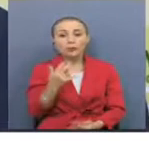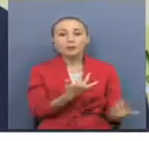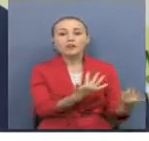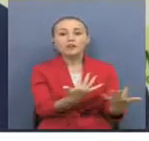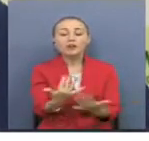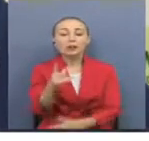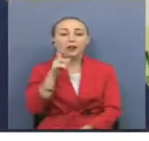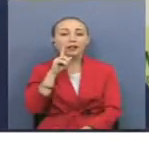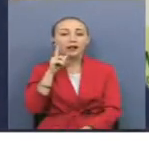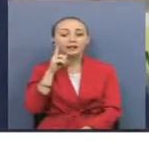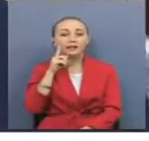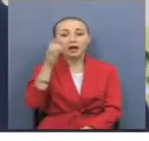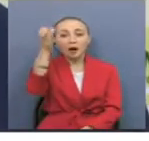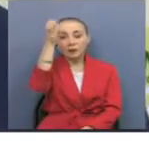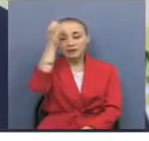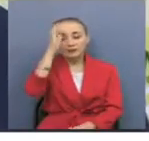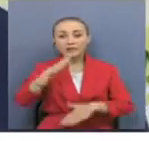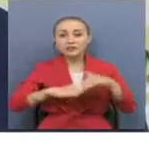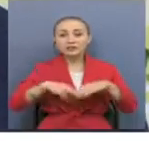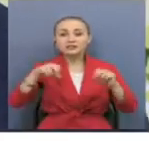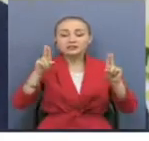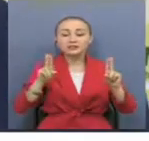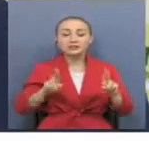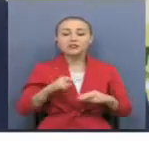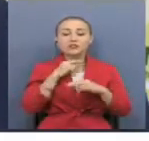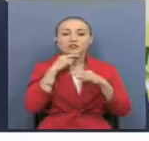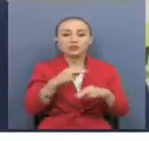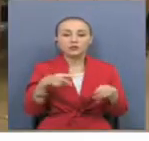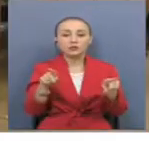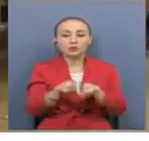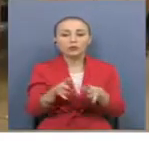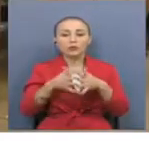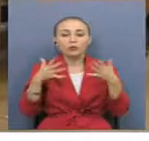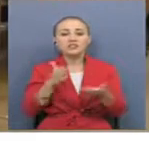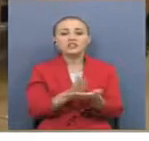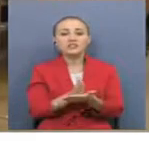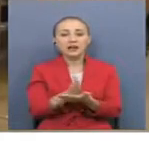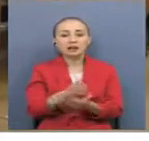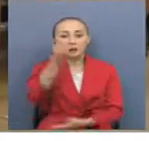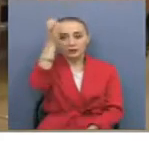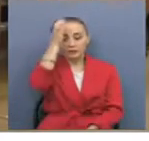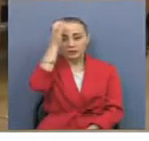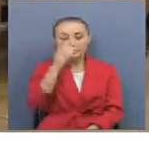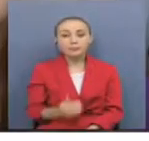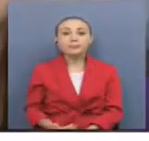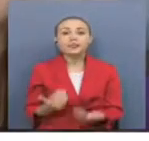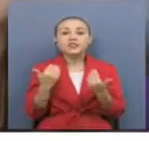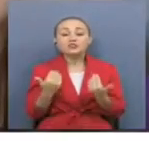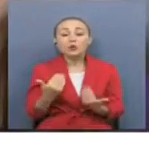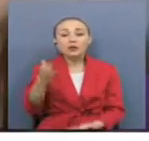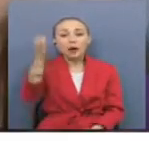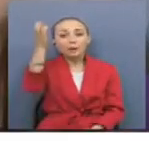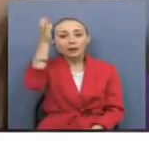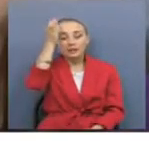өзгерістер болып жатыр. Сонымен қатар тәжірибелі мамандарға да көп көңіл бөлінуде. Қазіргі таңда білім жүйесінде жол карталары іске